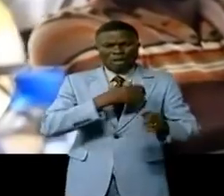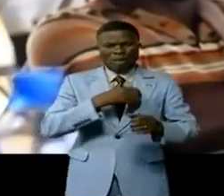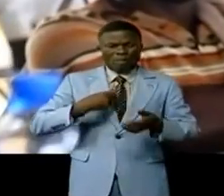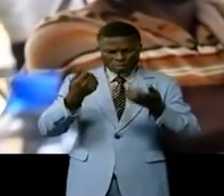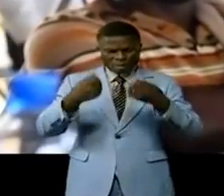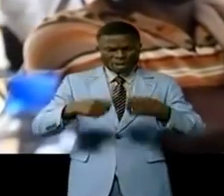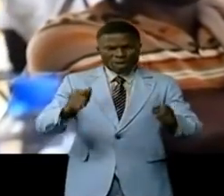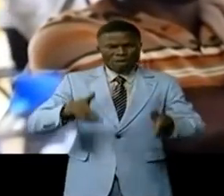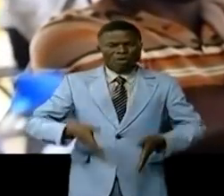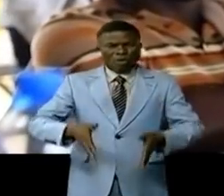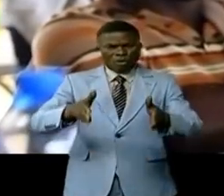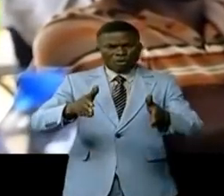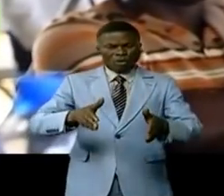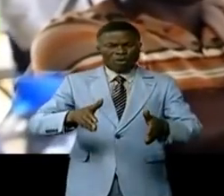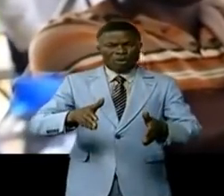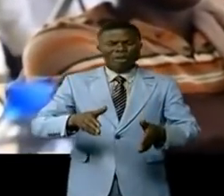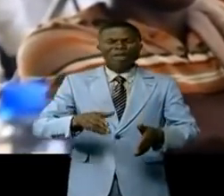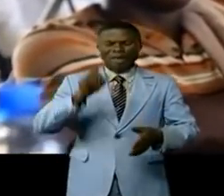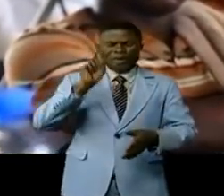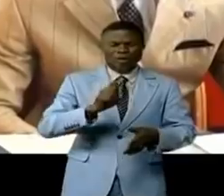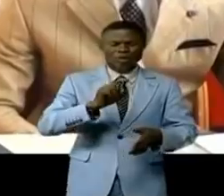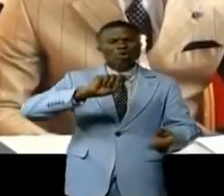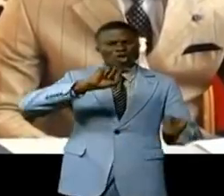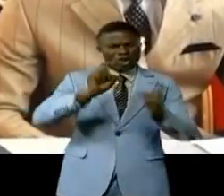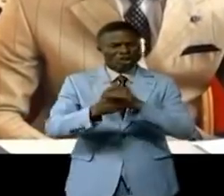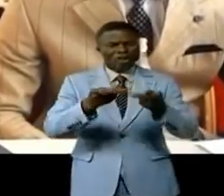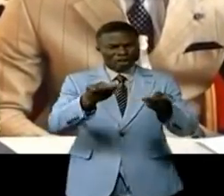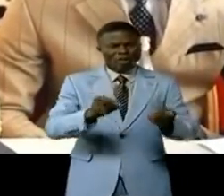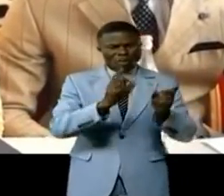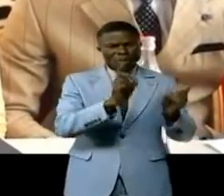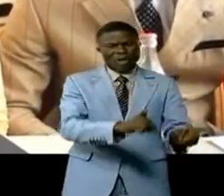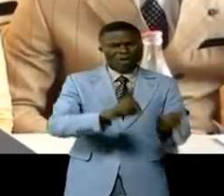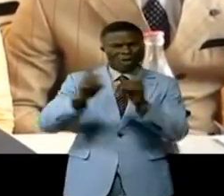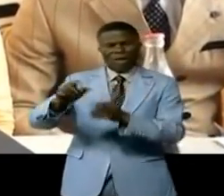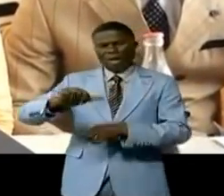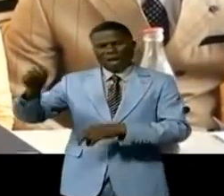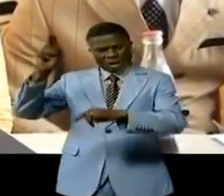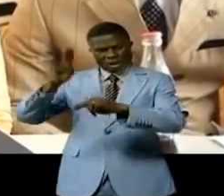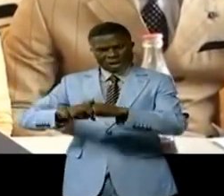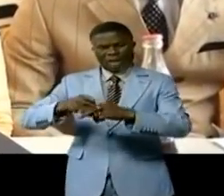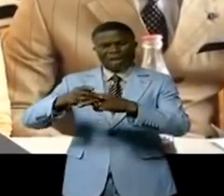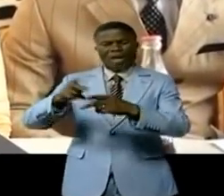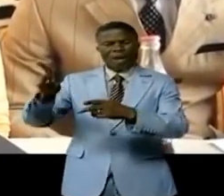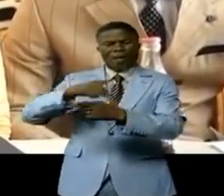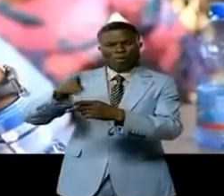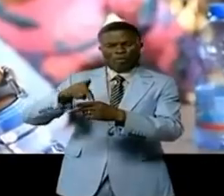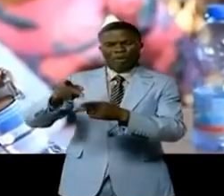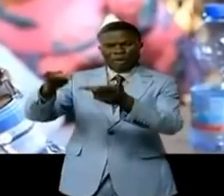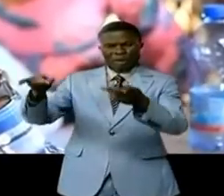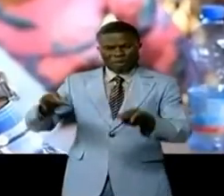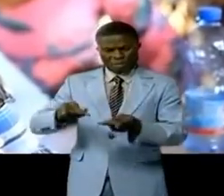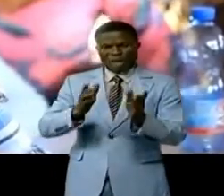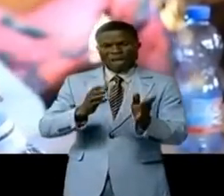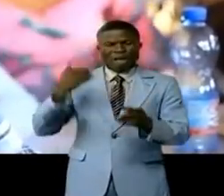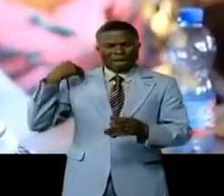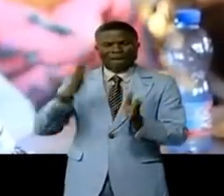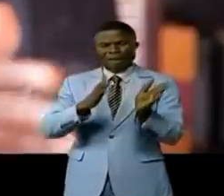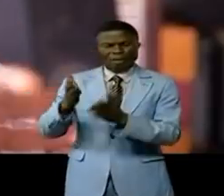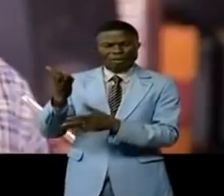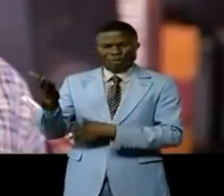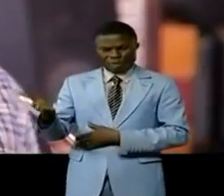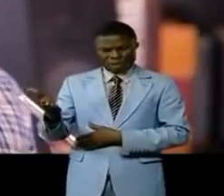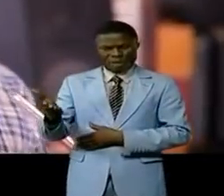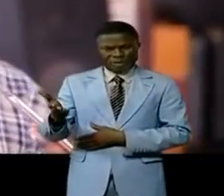véreux qui sont sommés d'évacuer les lieux prohibés pour aller s'installer provisoirement sur les sites en cours